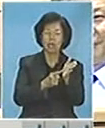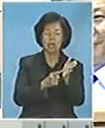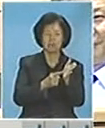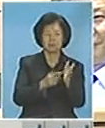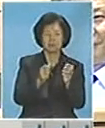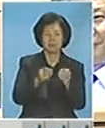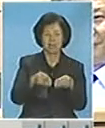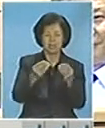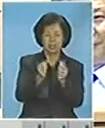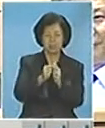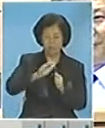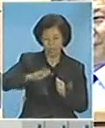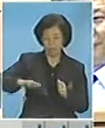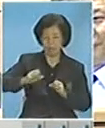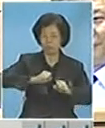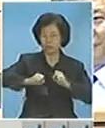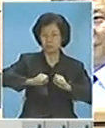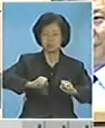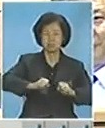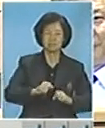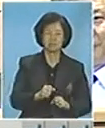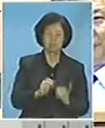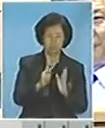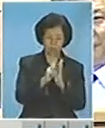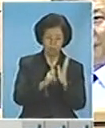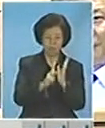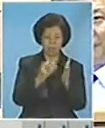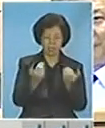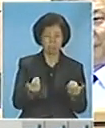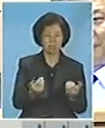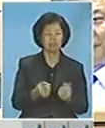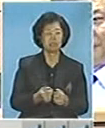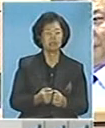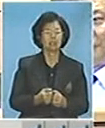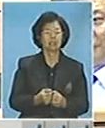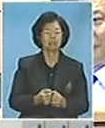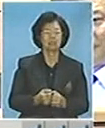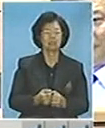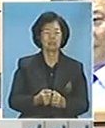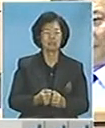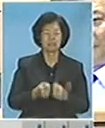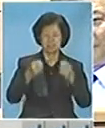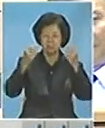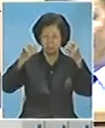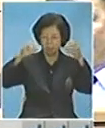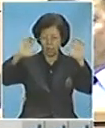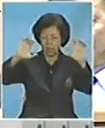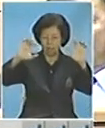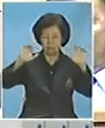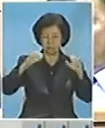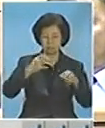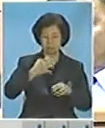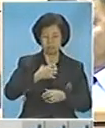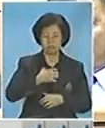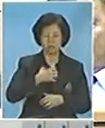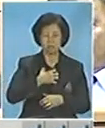และเยาวชนในกฎหมายฉบับนี้ซึ่งรัฐบาลต้องการที่จ